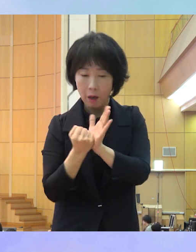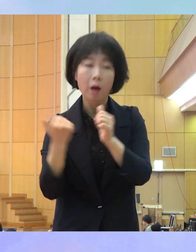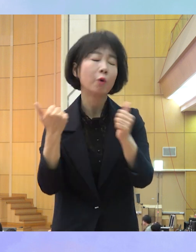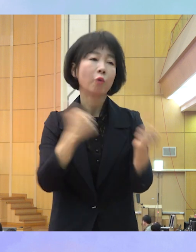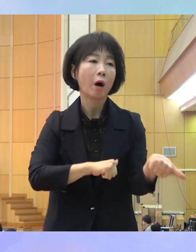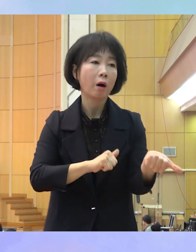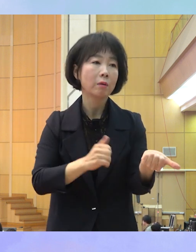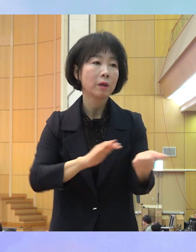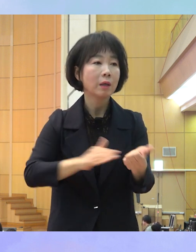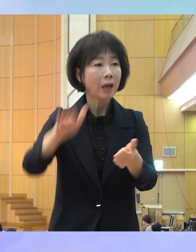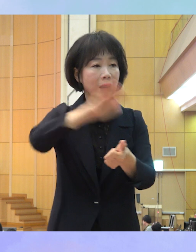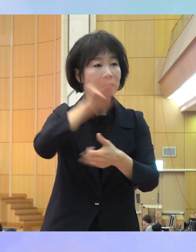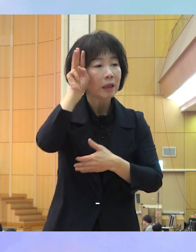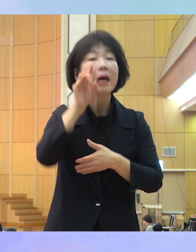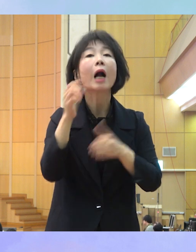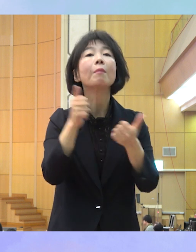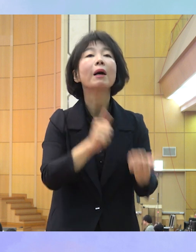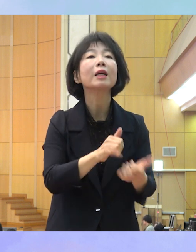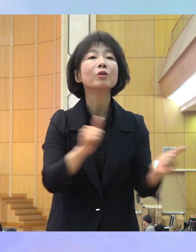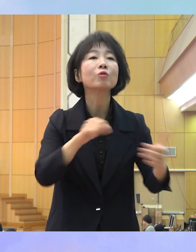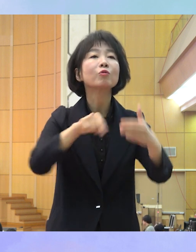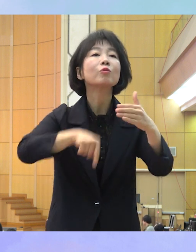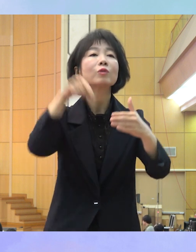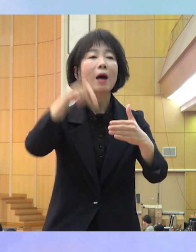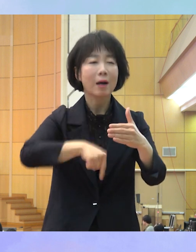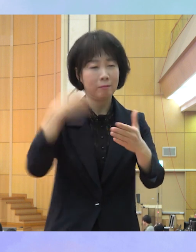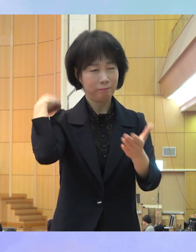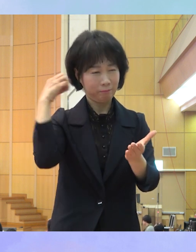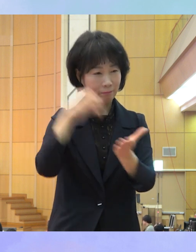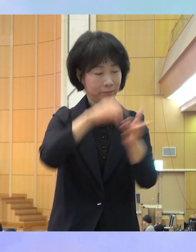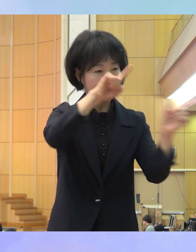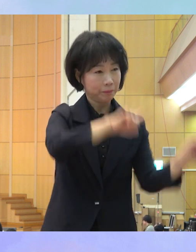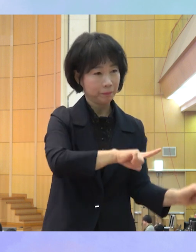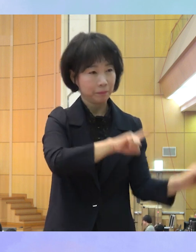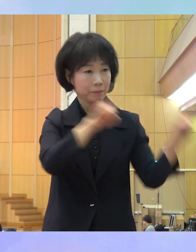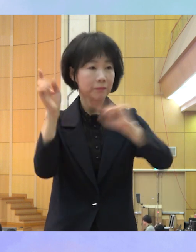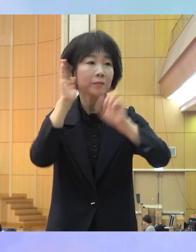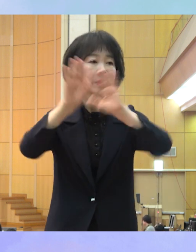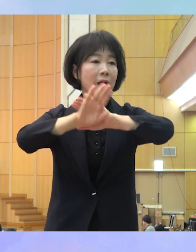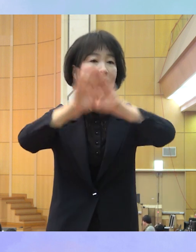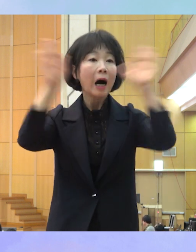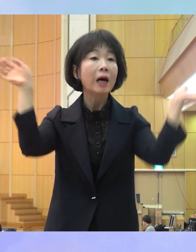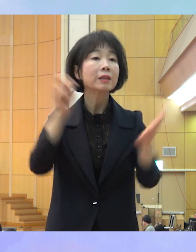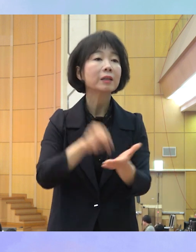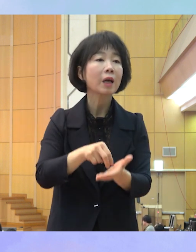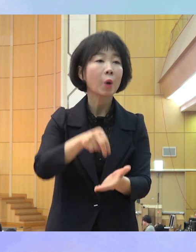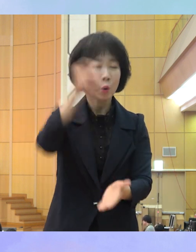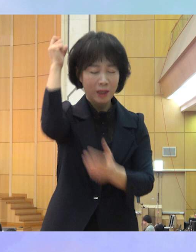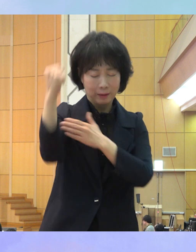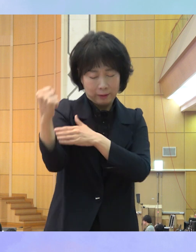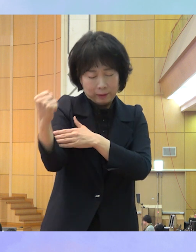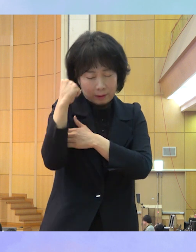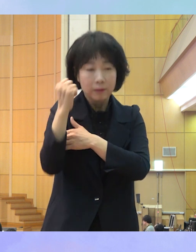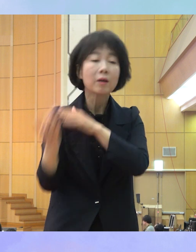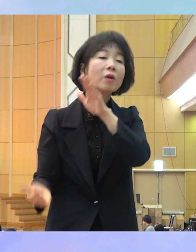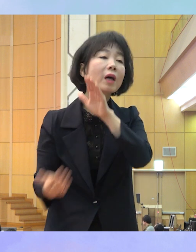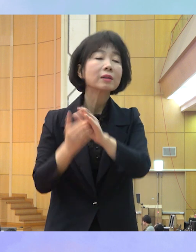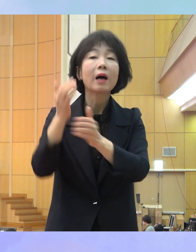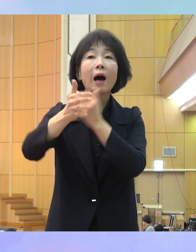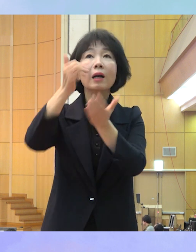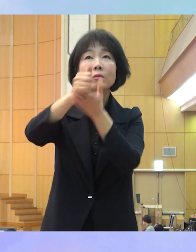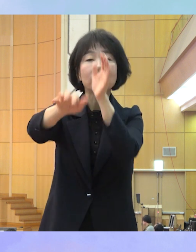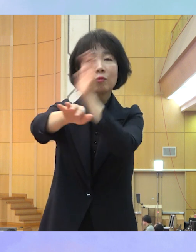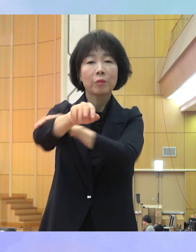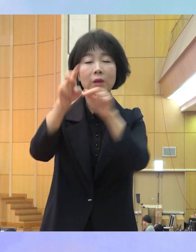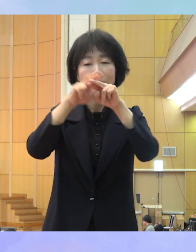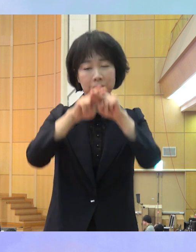박혀 죽으시고 장사한 지 사흘 만에 죽은 자 가운데서 달살아나시며 하늘에 오르사 전능하신